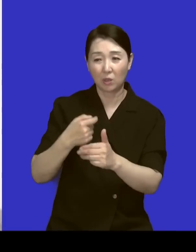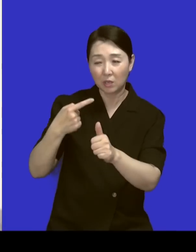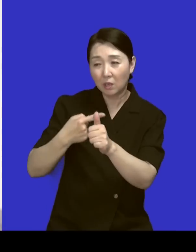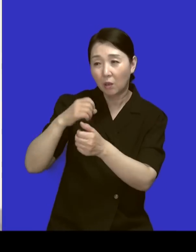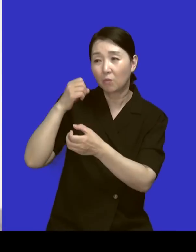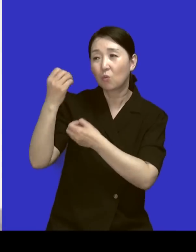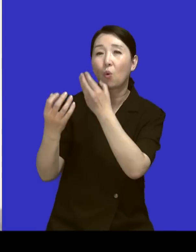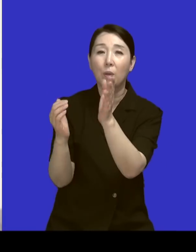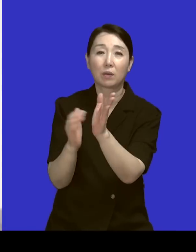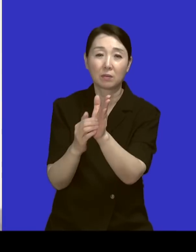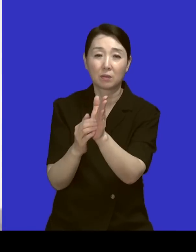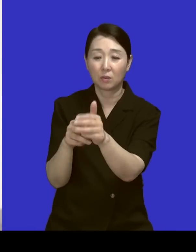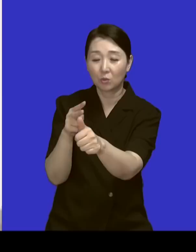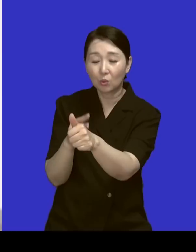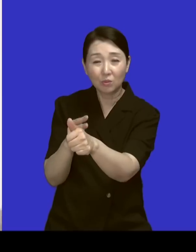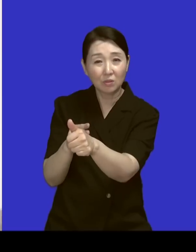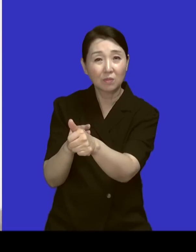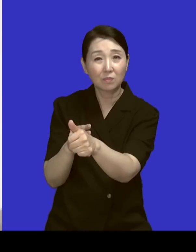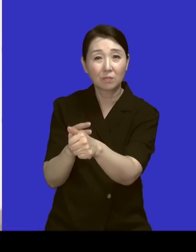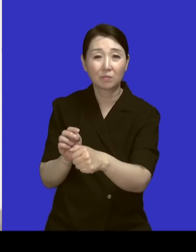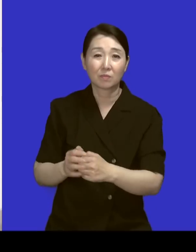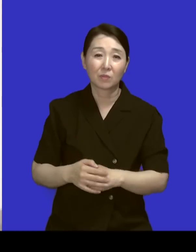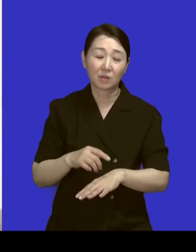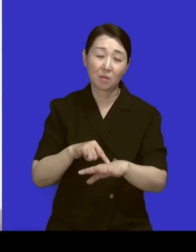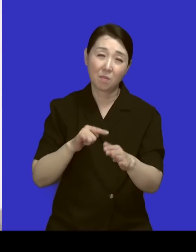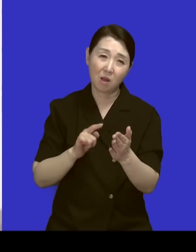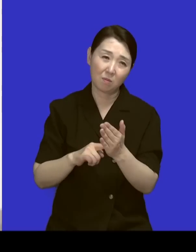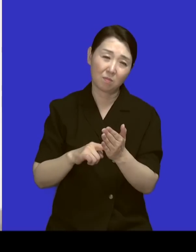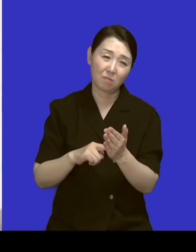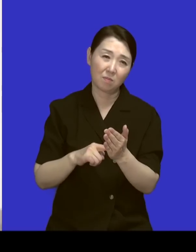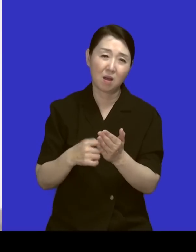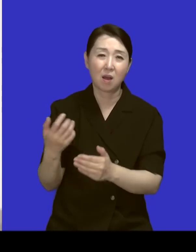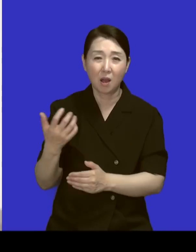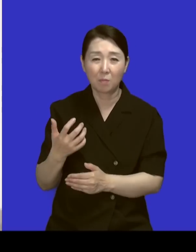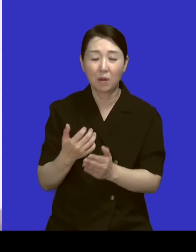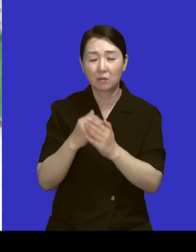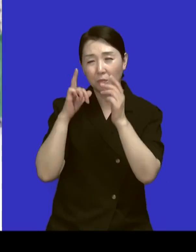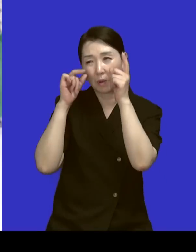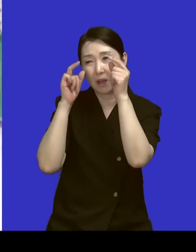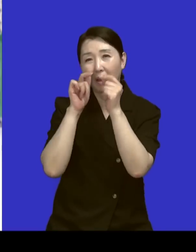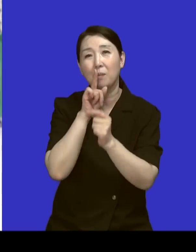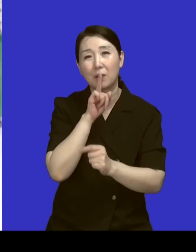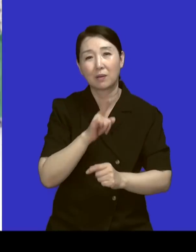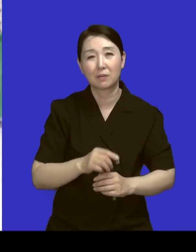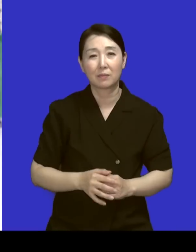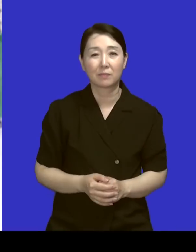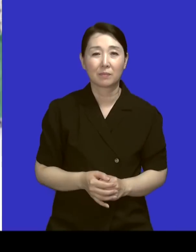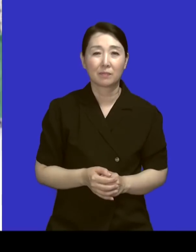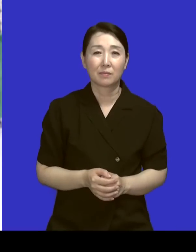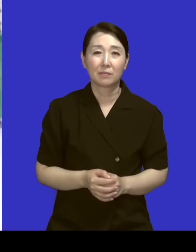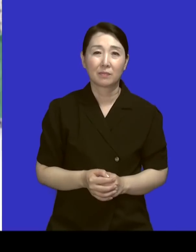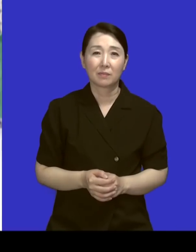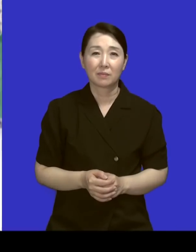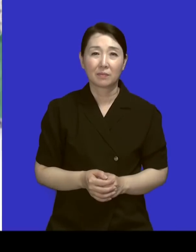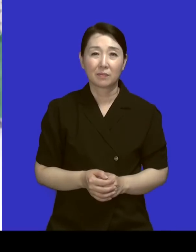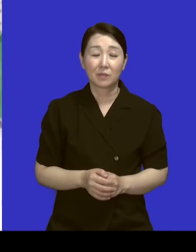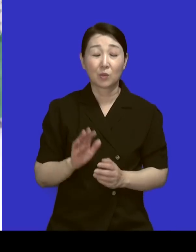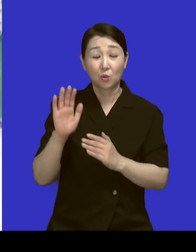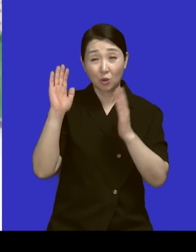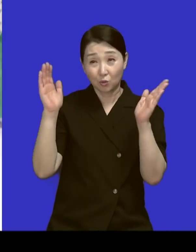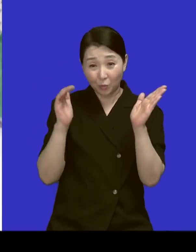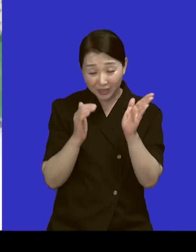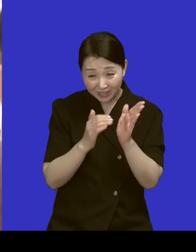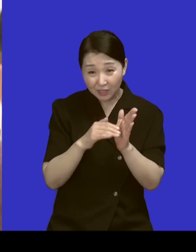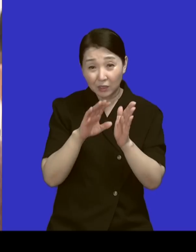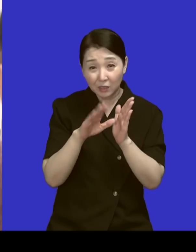그 교수님이 그날 마음이 너무 아파가지고 잠도 못 주무셨다고. 그 뒤로부터는 이제 수업이 끝날